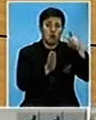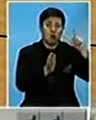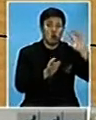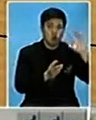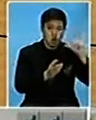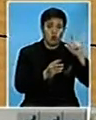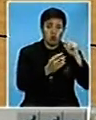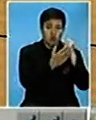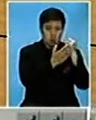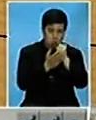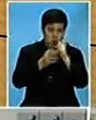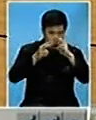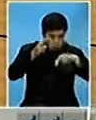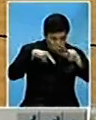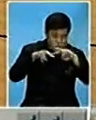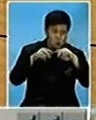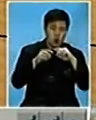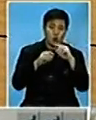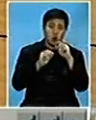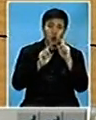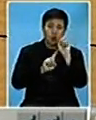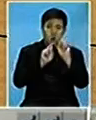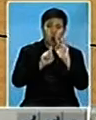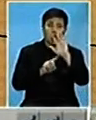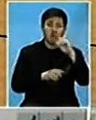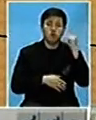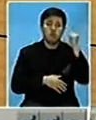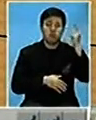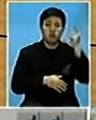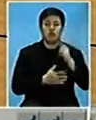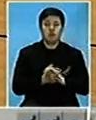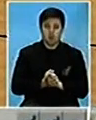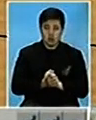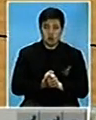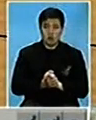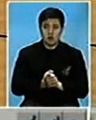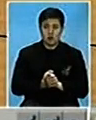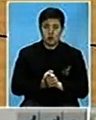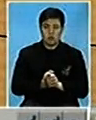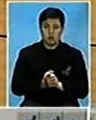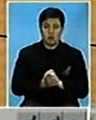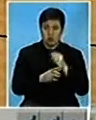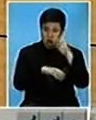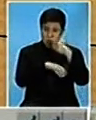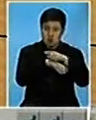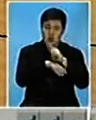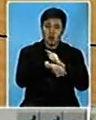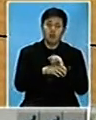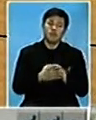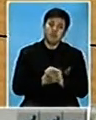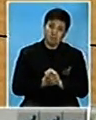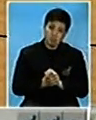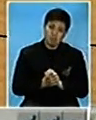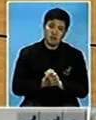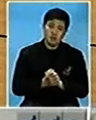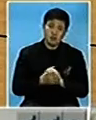ให้ปปช.ตรวจสอบการซุกหุ้นของพันตำรวจโททักษิณชินวัตรท่านประธานที่เคาร